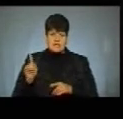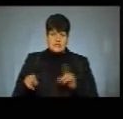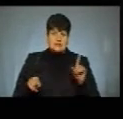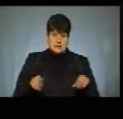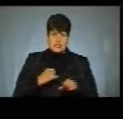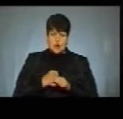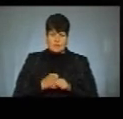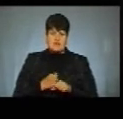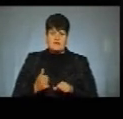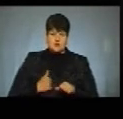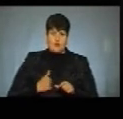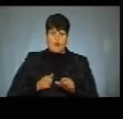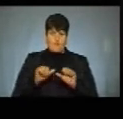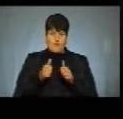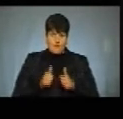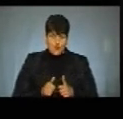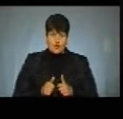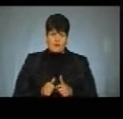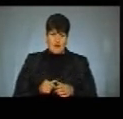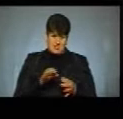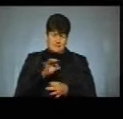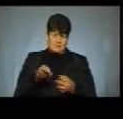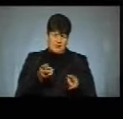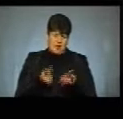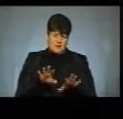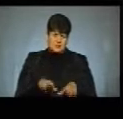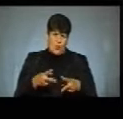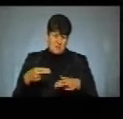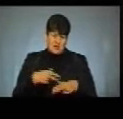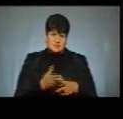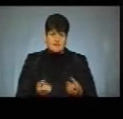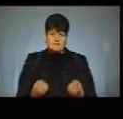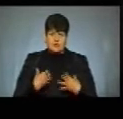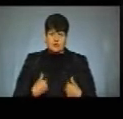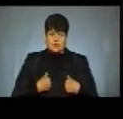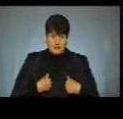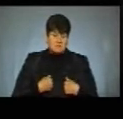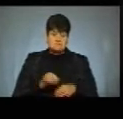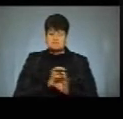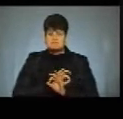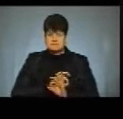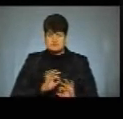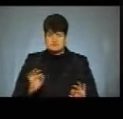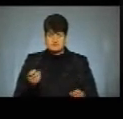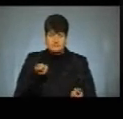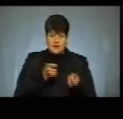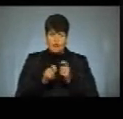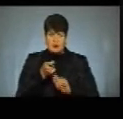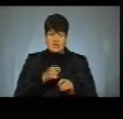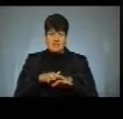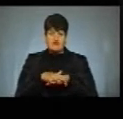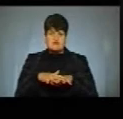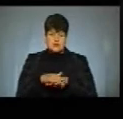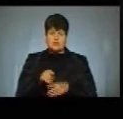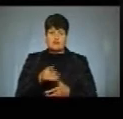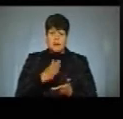форму на замовлення Міністерства оборони, а відходи тканини, власне, обрізки дають нам, і вони чудово вплітаються в сітку, вони